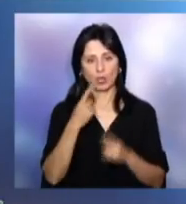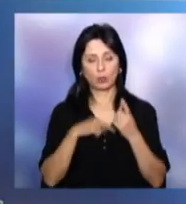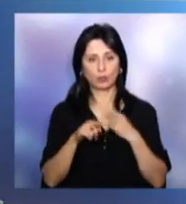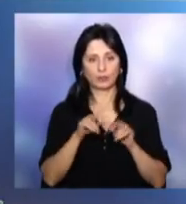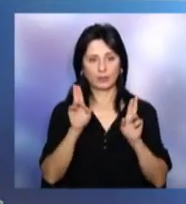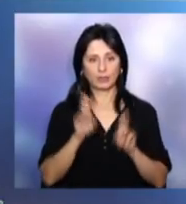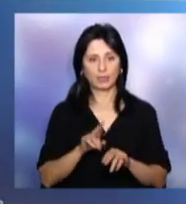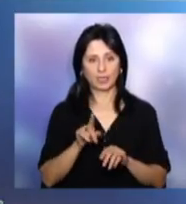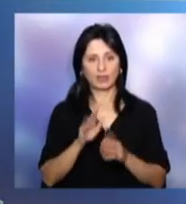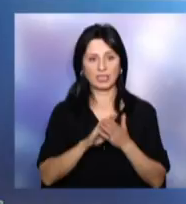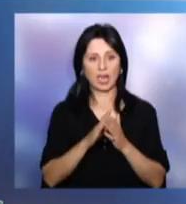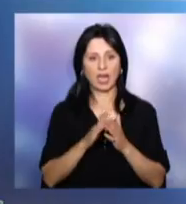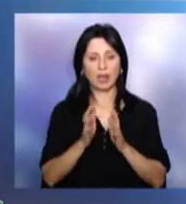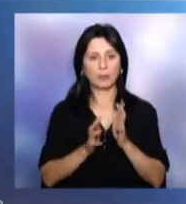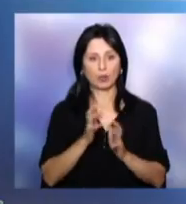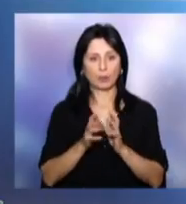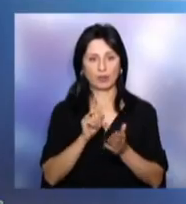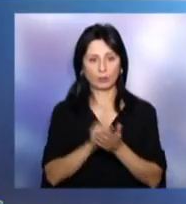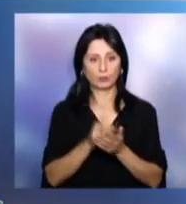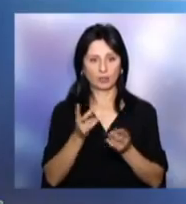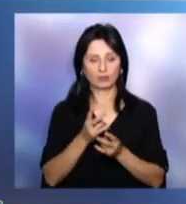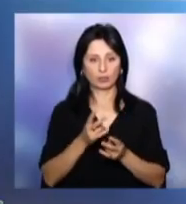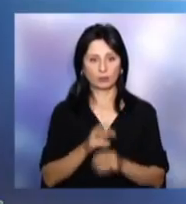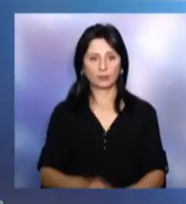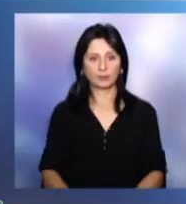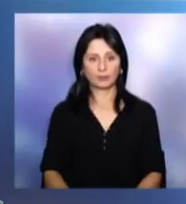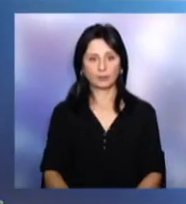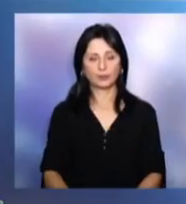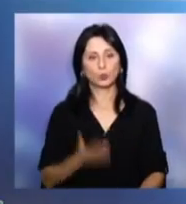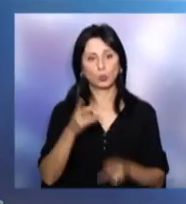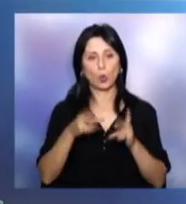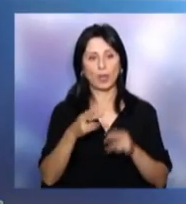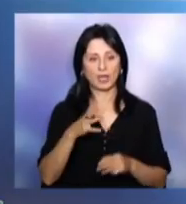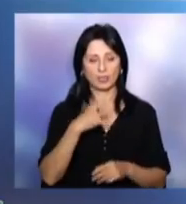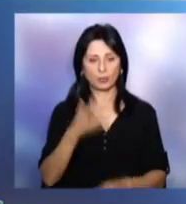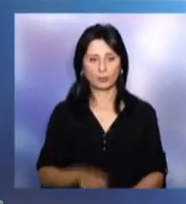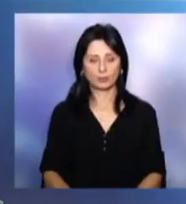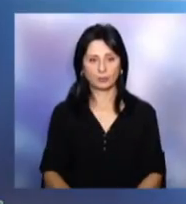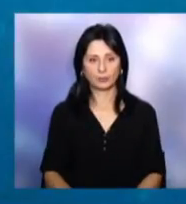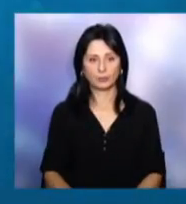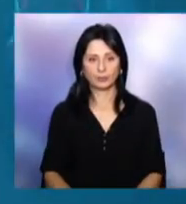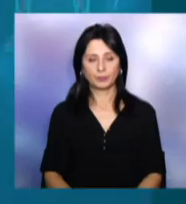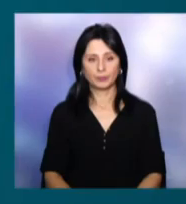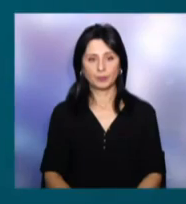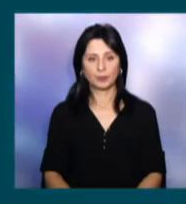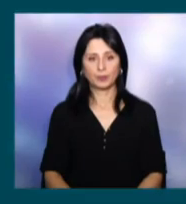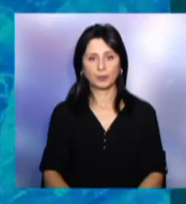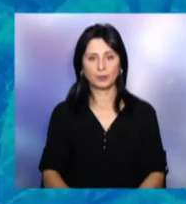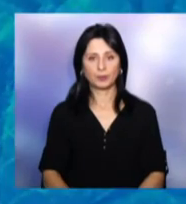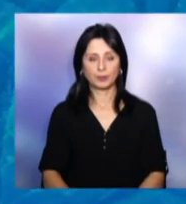იმ წესებს, რომელიც სახლის პირობებში აუცილებლად დაგჭირდება თუ ამ ტიპის ოპერაცია გადავიტანეთ.